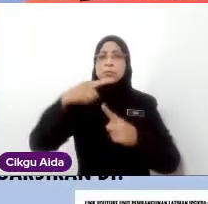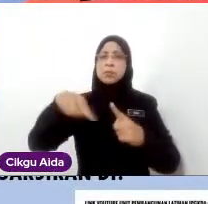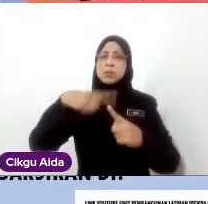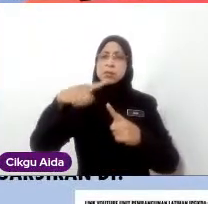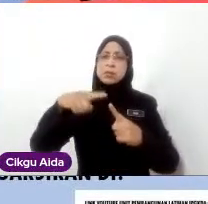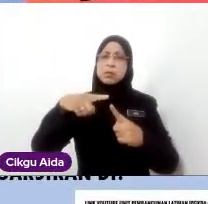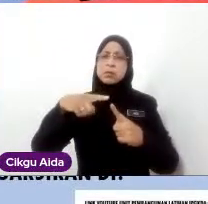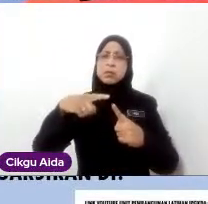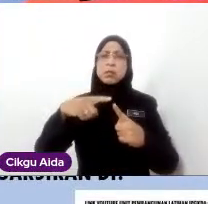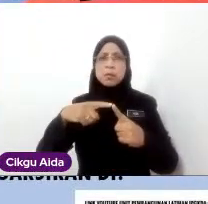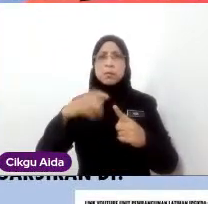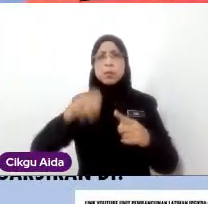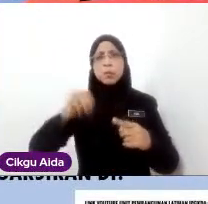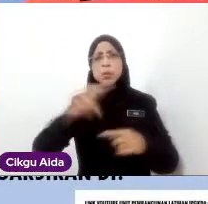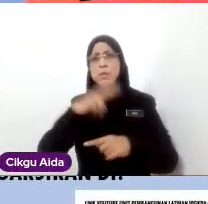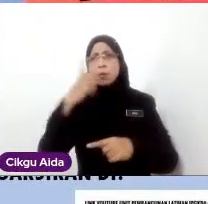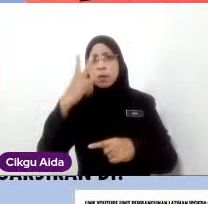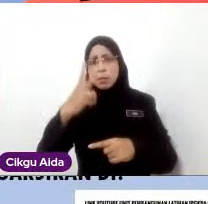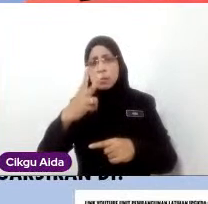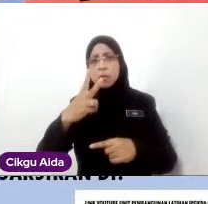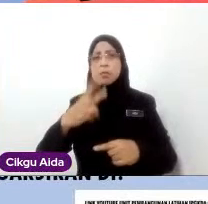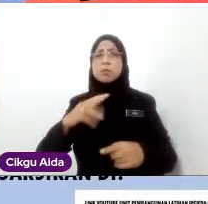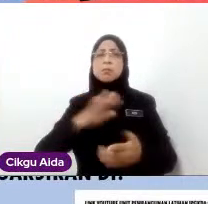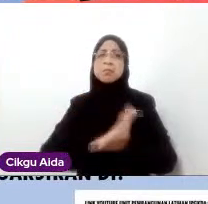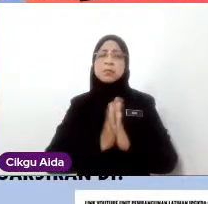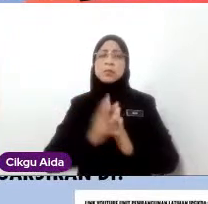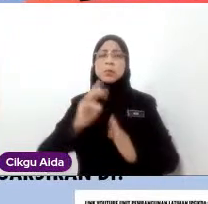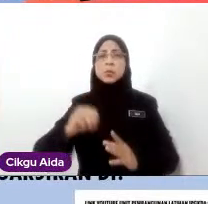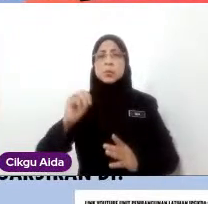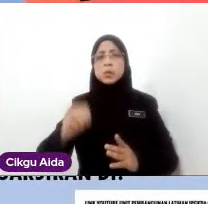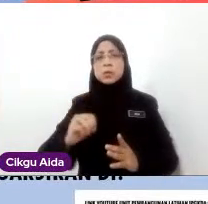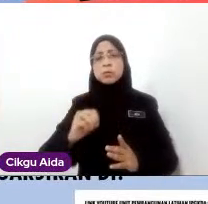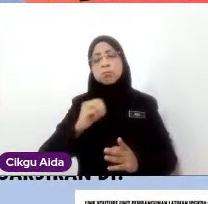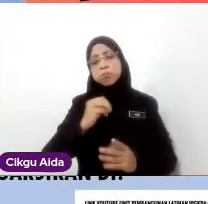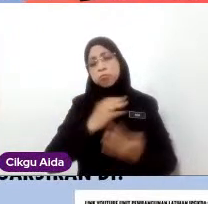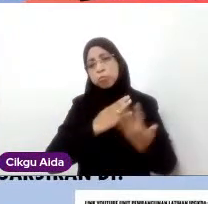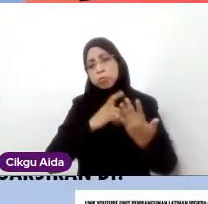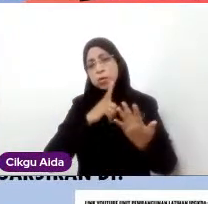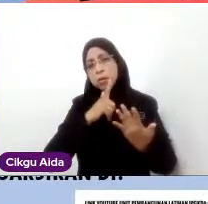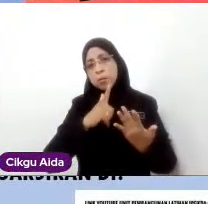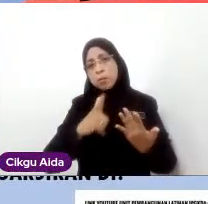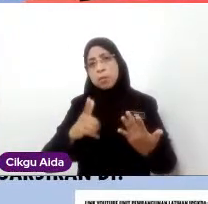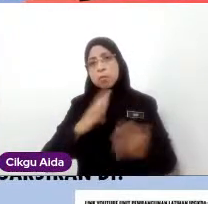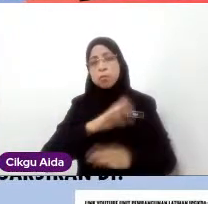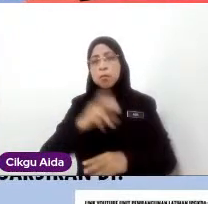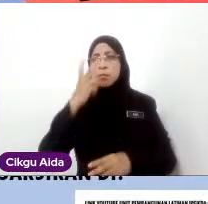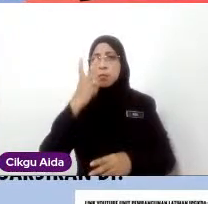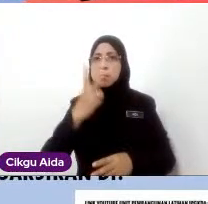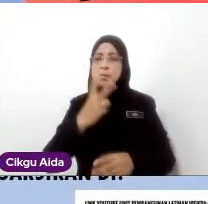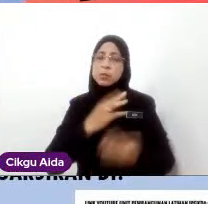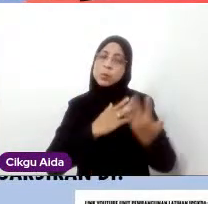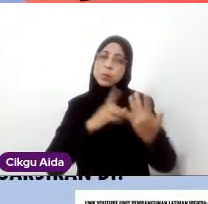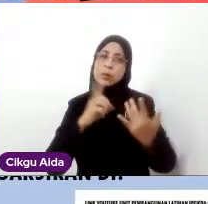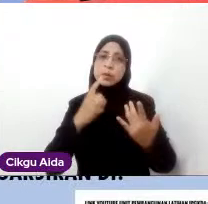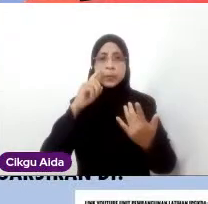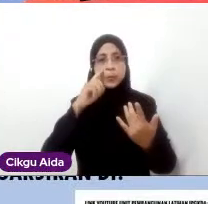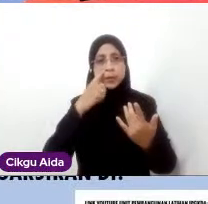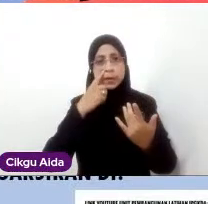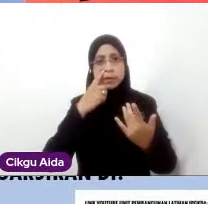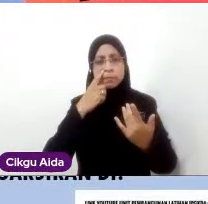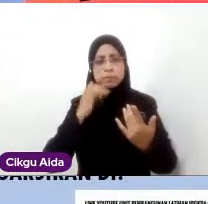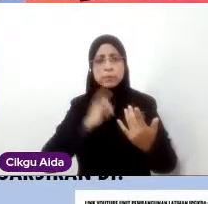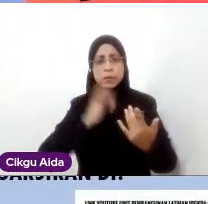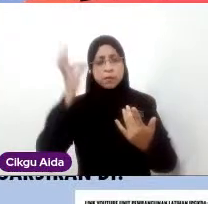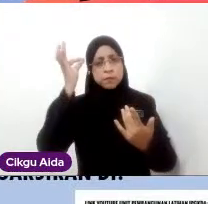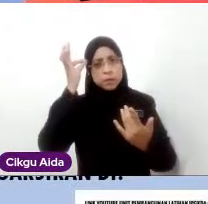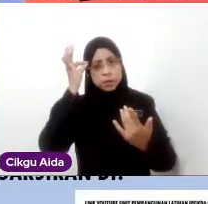dengan video-video yang menarik, pembelajaran yang interaktif, yang kita guna LCD dan projector. Sekolah lain boleh, kenapa murid kita tak boleh? Tu